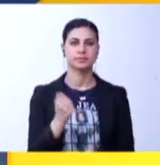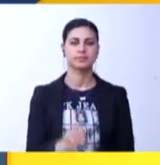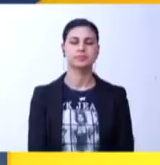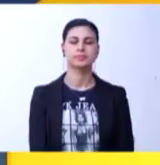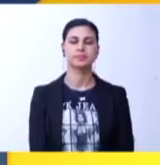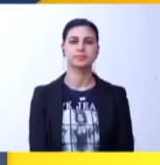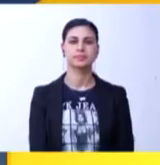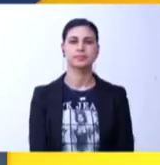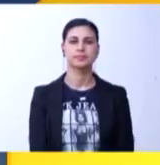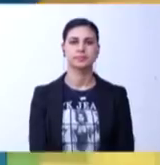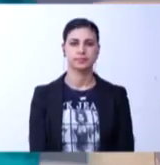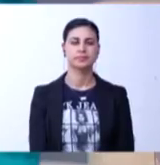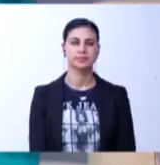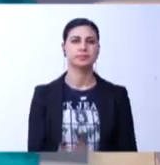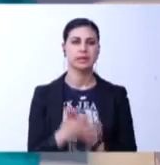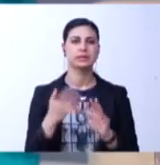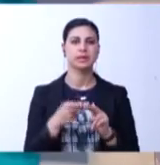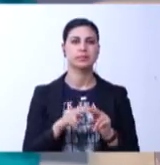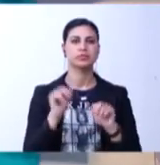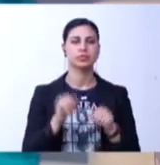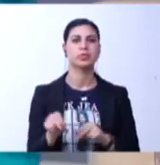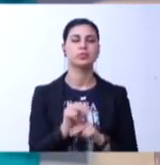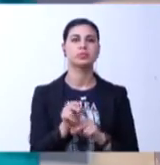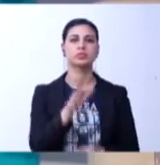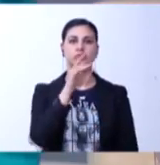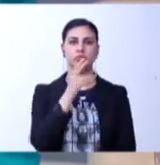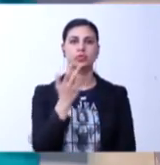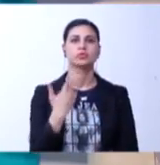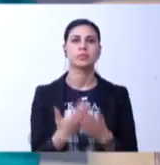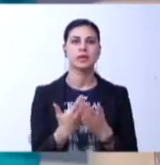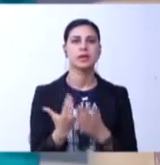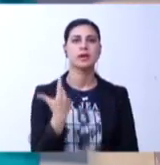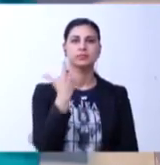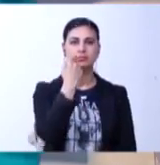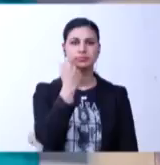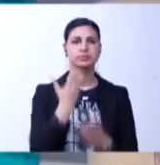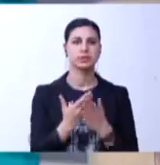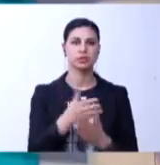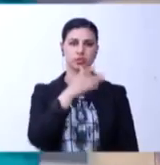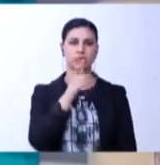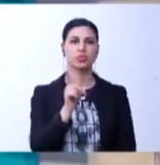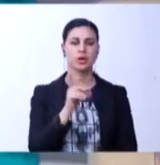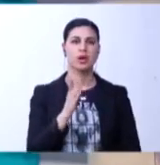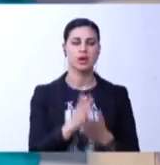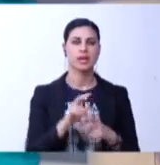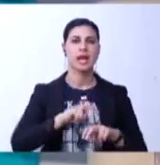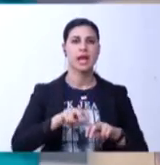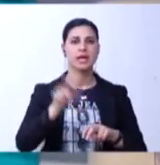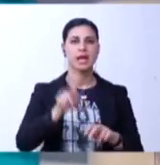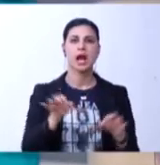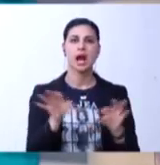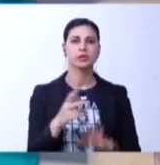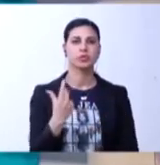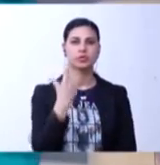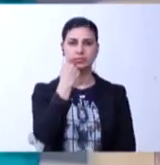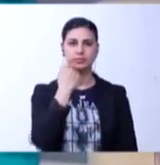დაბლა. გასაგებია, შეიძლება ალბათ თერაპიული მკურნალობის დროს, ანესთეზიის დადგომის დროს, თუ კი ექიმა არასწორ